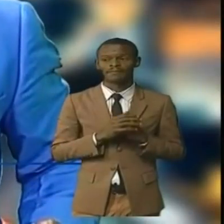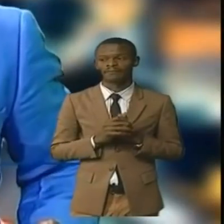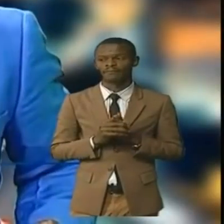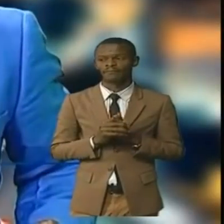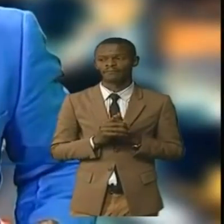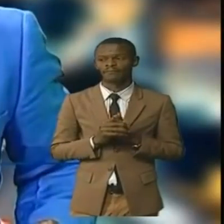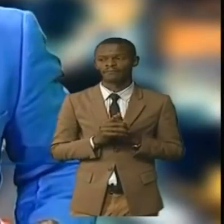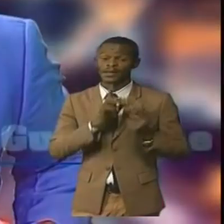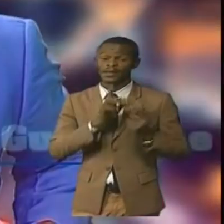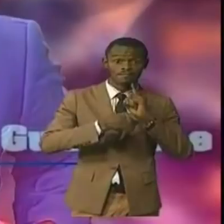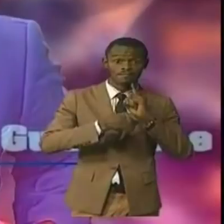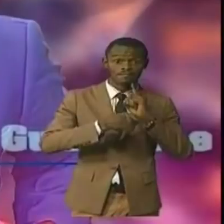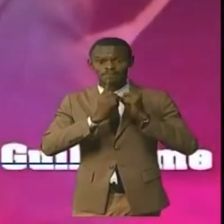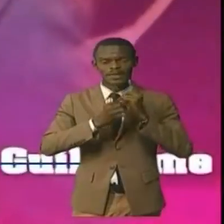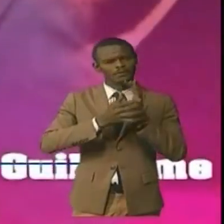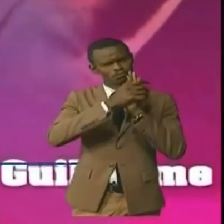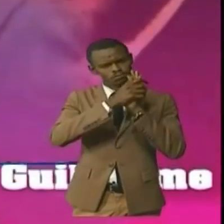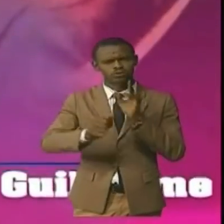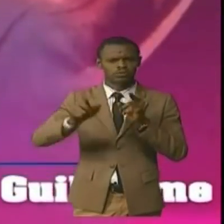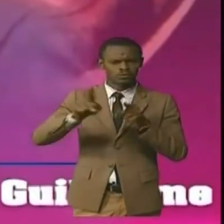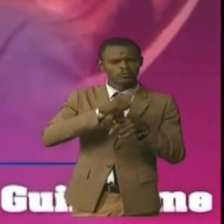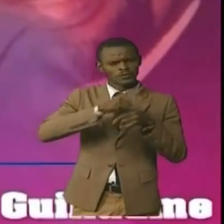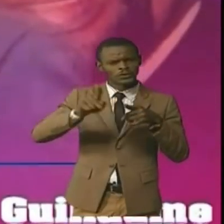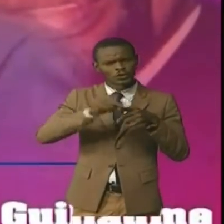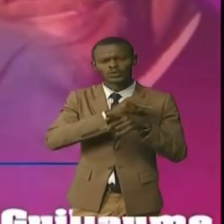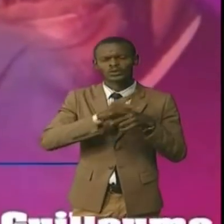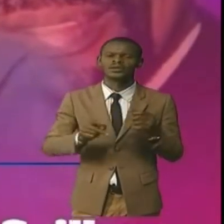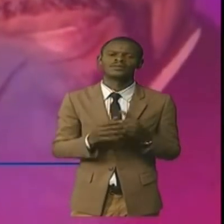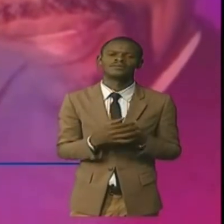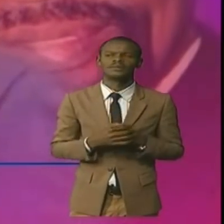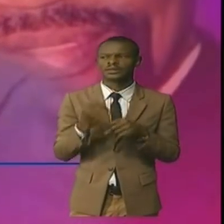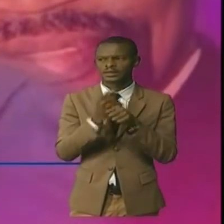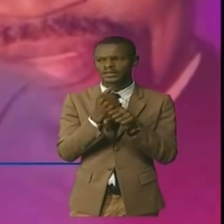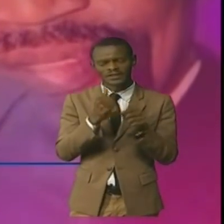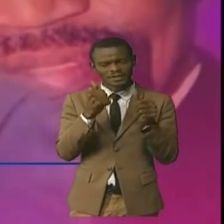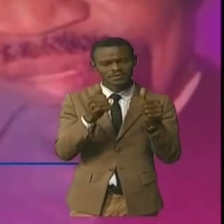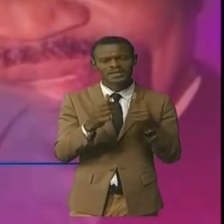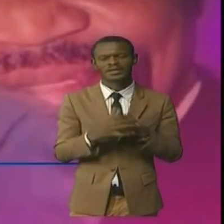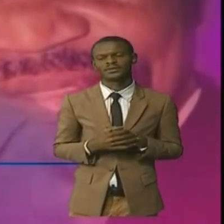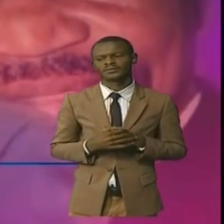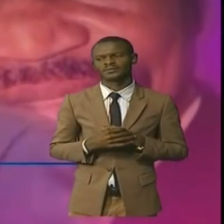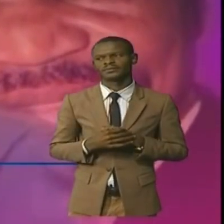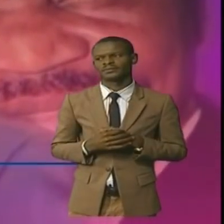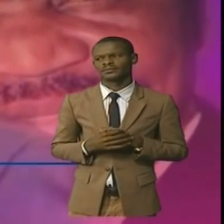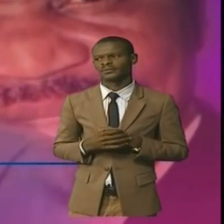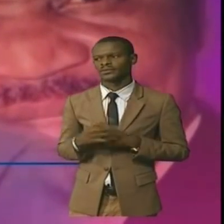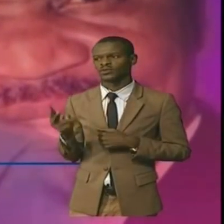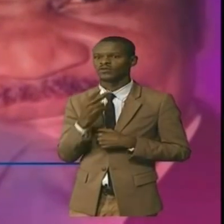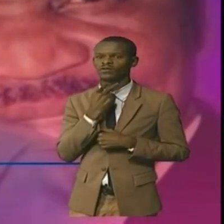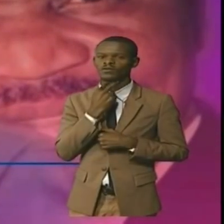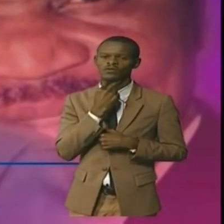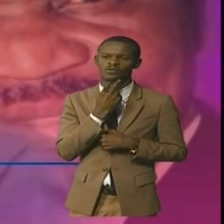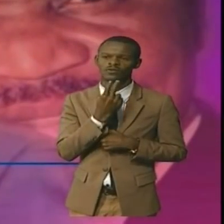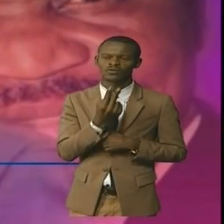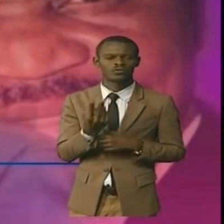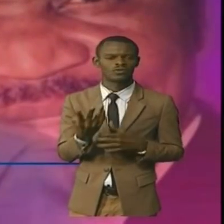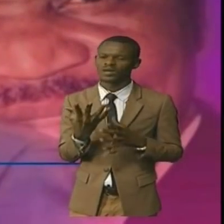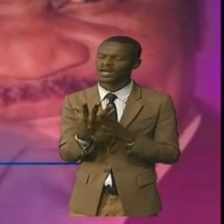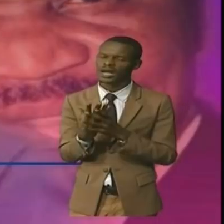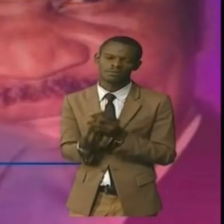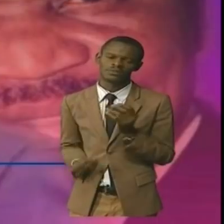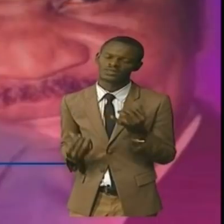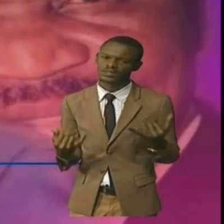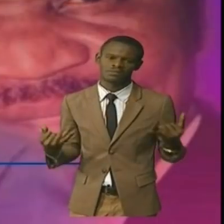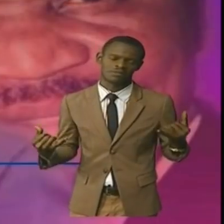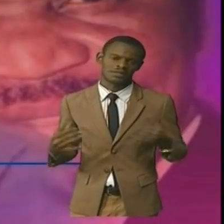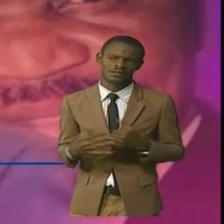et savoir-faire. Cette voix, disions-nous, nous manquera pour toujours car elle s'est éteinte pour l'éternité et nous ne